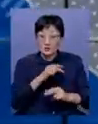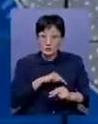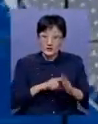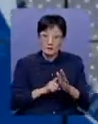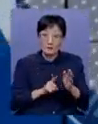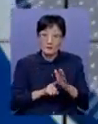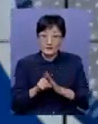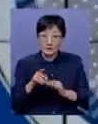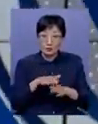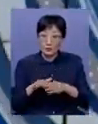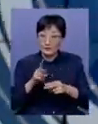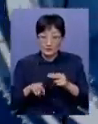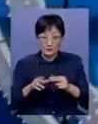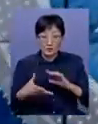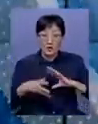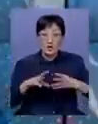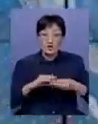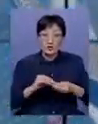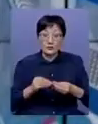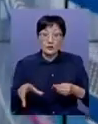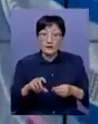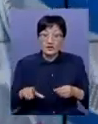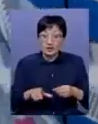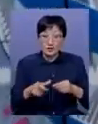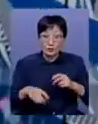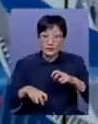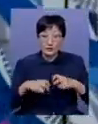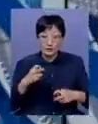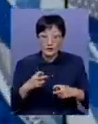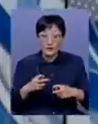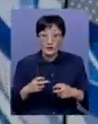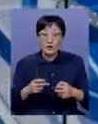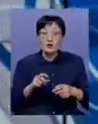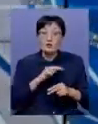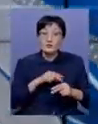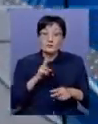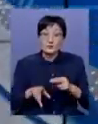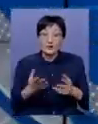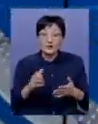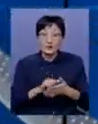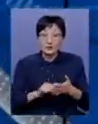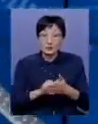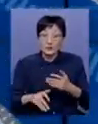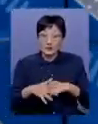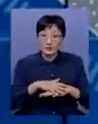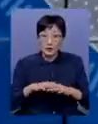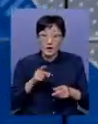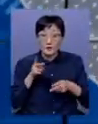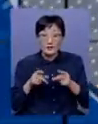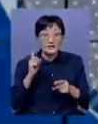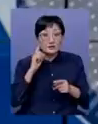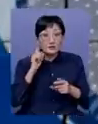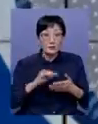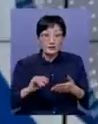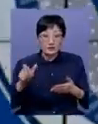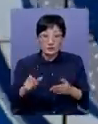бітірмепті. Нәтижесінде жолда құрыған. Шаруаның аяқсыз қалуына не себеп? Жергілікті халықтың базынасын тыңдап қайтқан